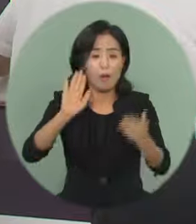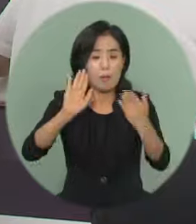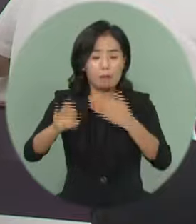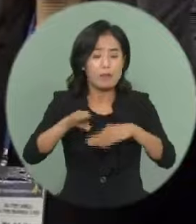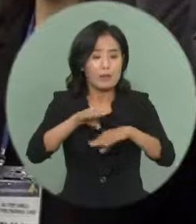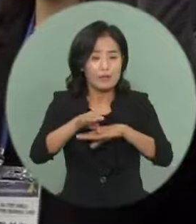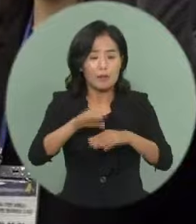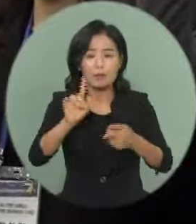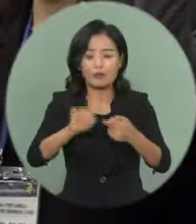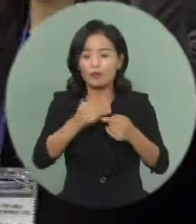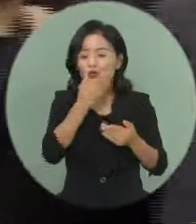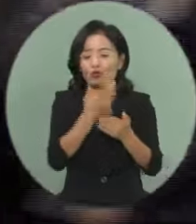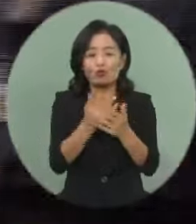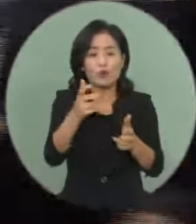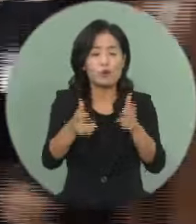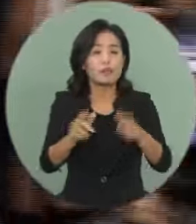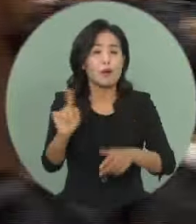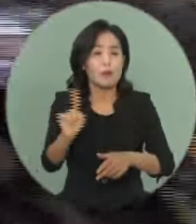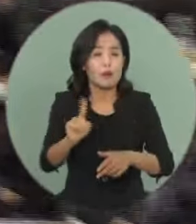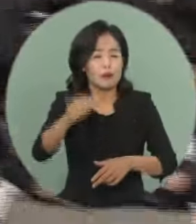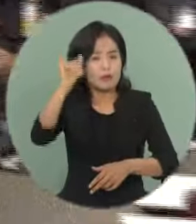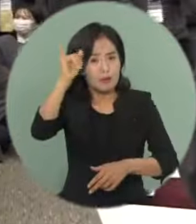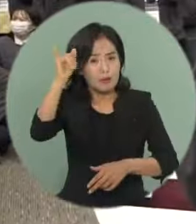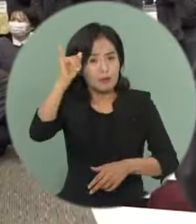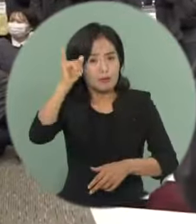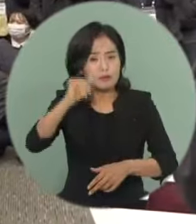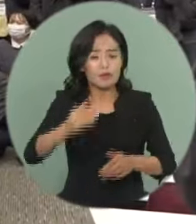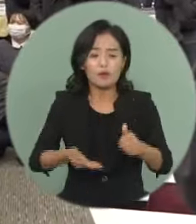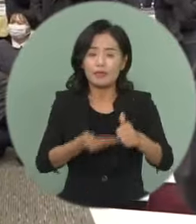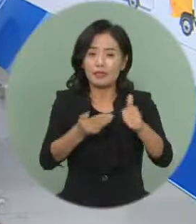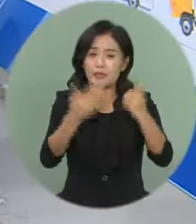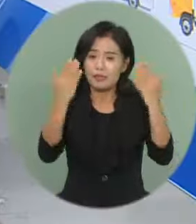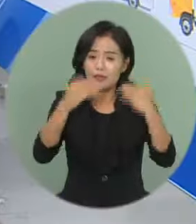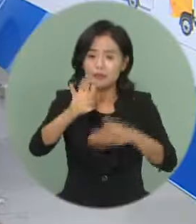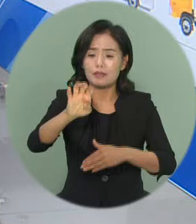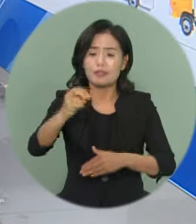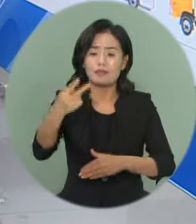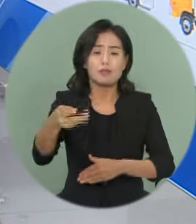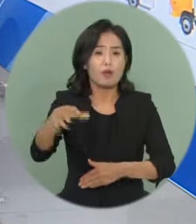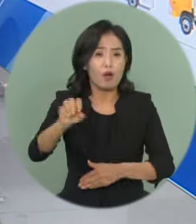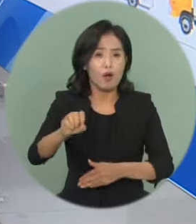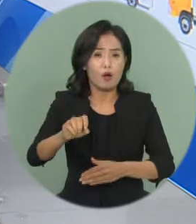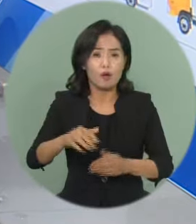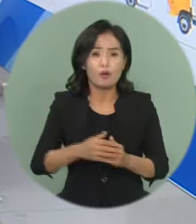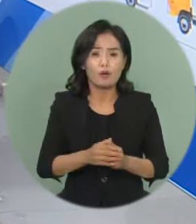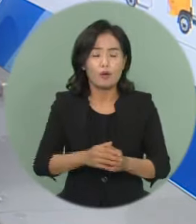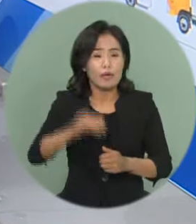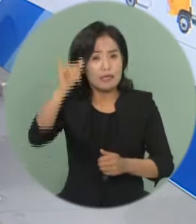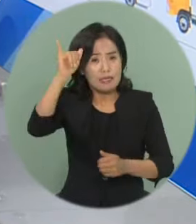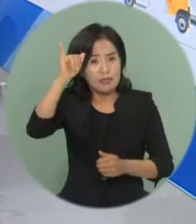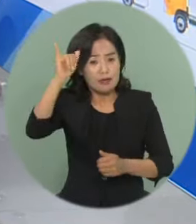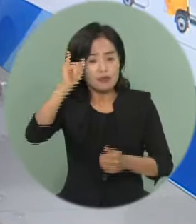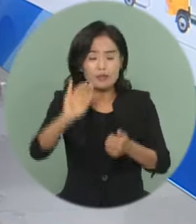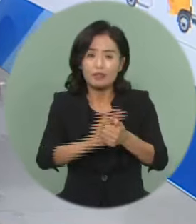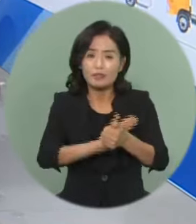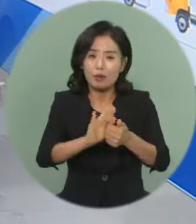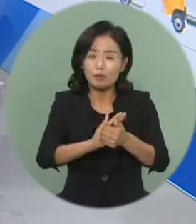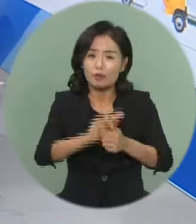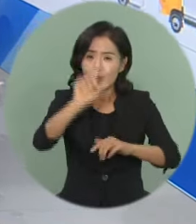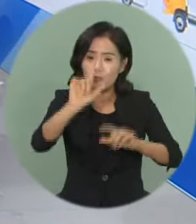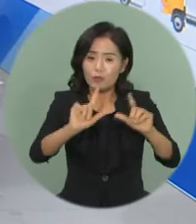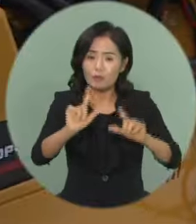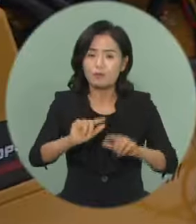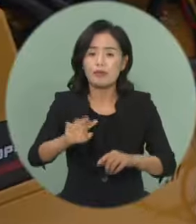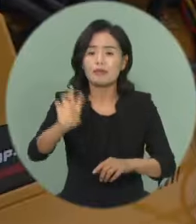먹거리를 위한 주요 사업으로는 인공지능 사관학교 42억 원 온디바이스 인공지능 서비스 실증